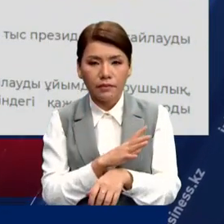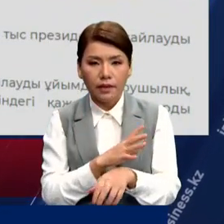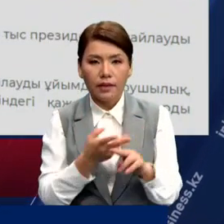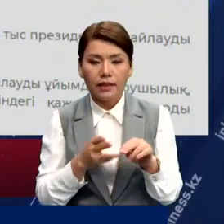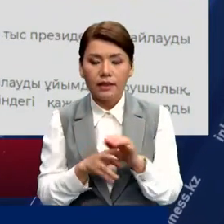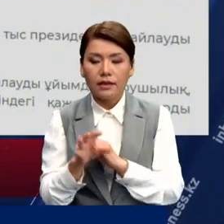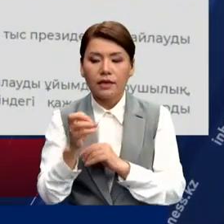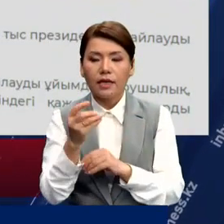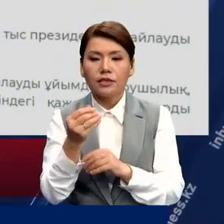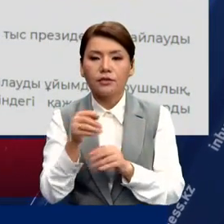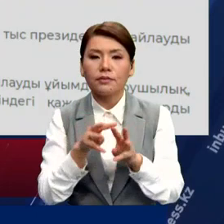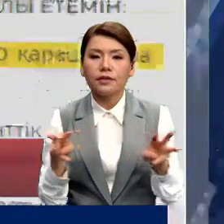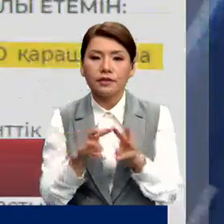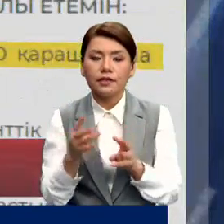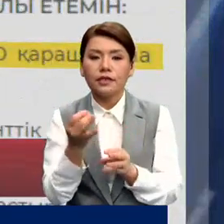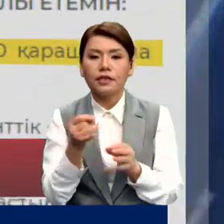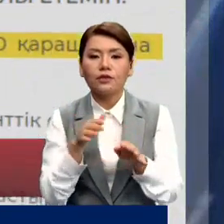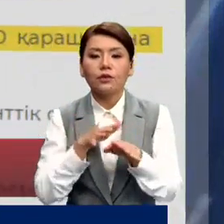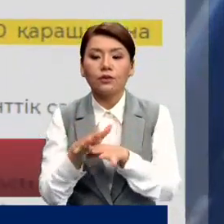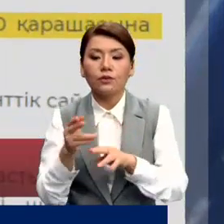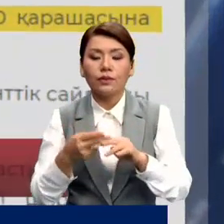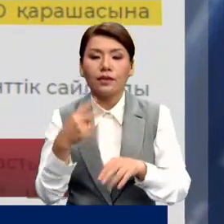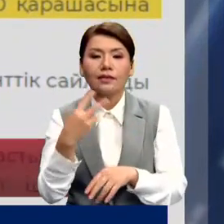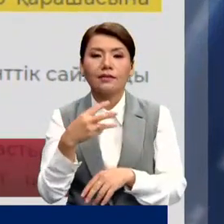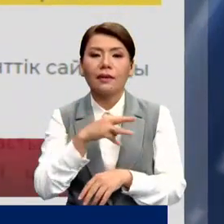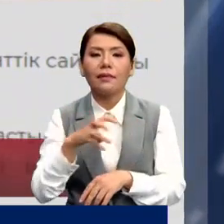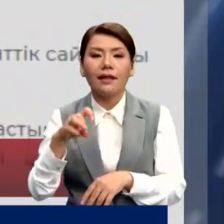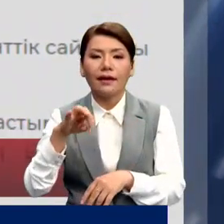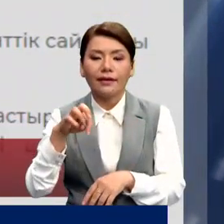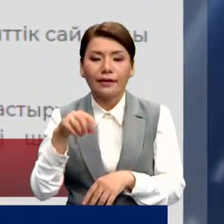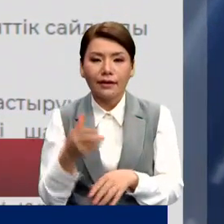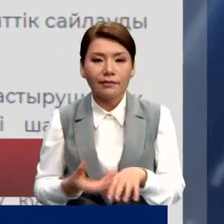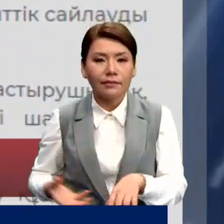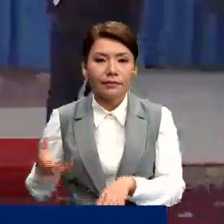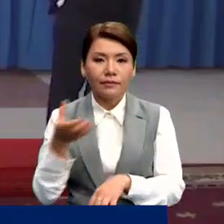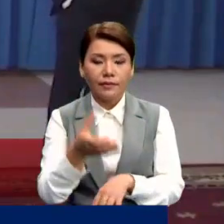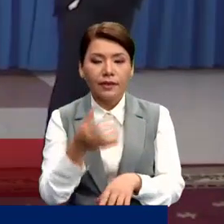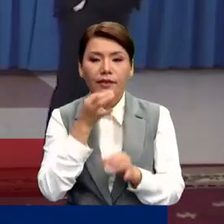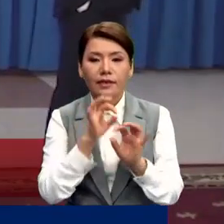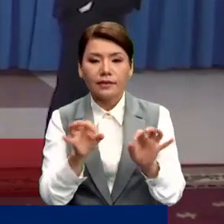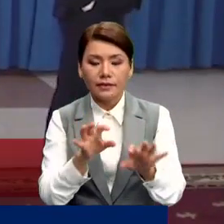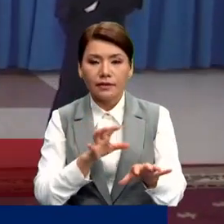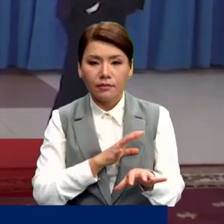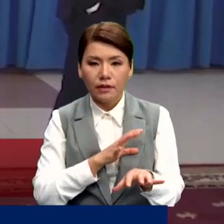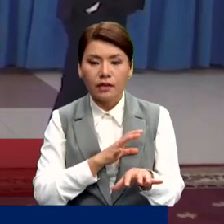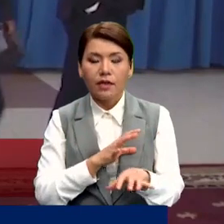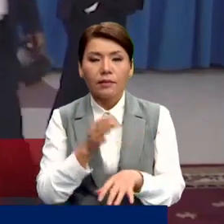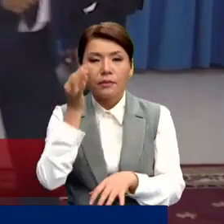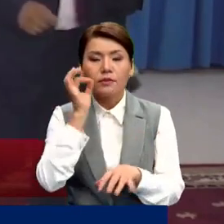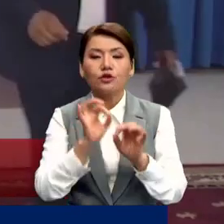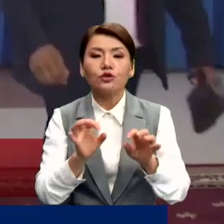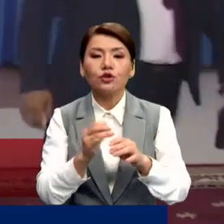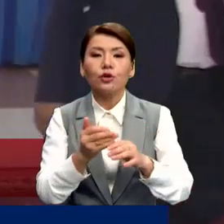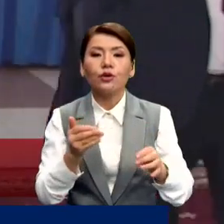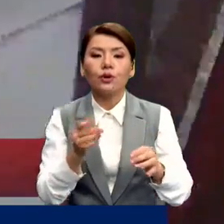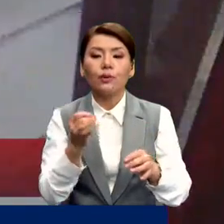дейін қаржы министрлігі саяси науқанды өткізуге 20 миллиард теңгеге жуық қаражат бөлінетінін айтты. Қаперге салайын, мемлекет